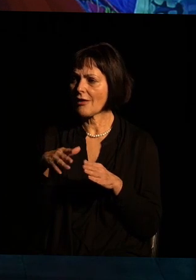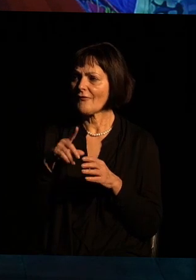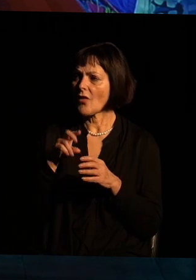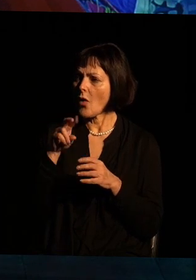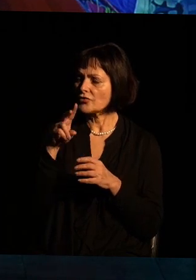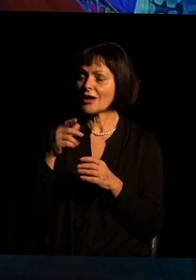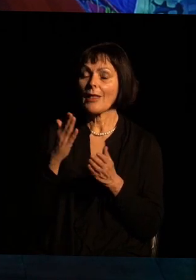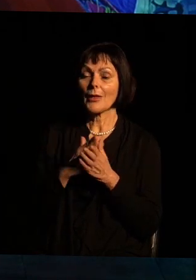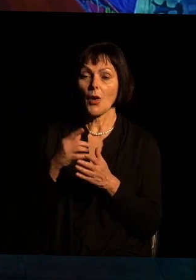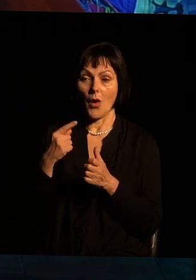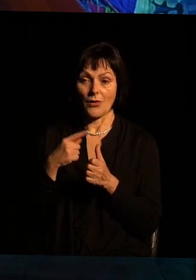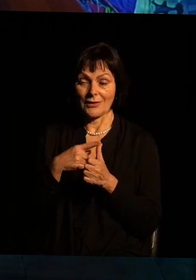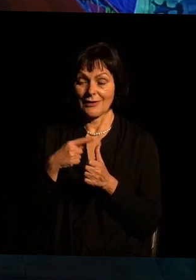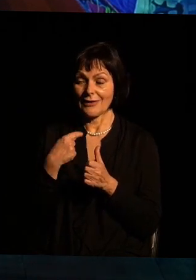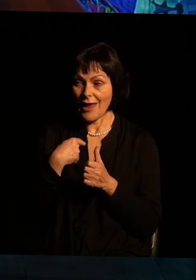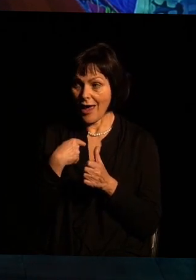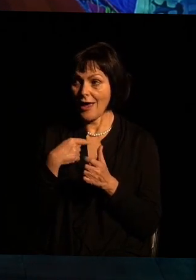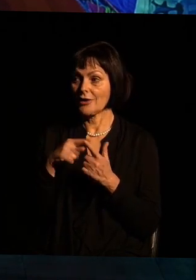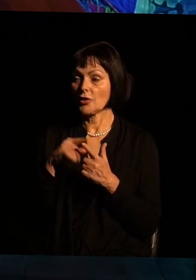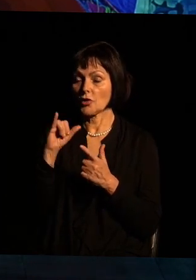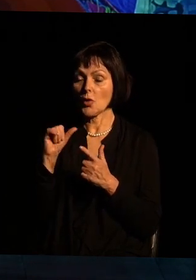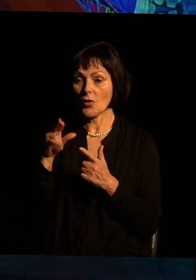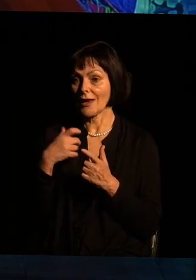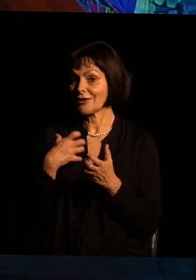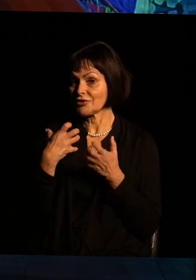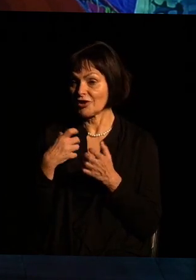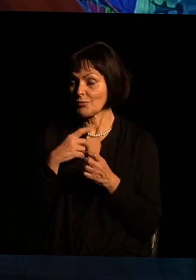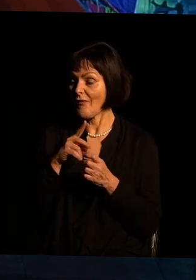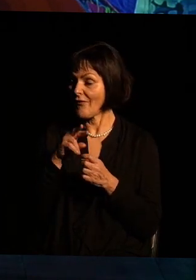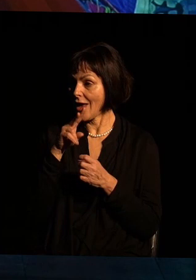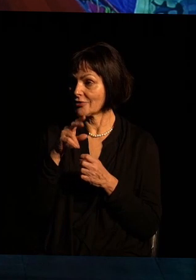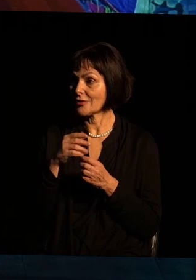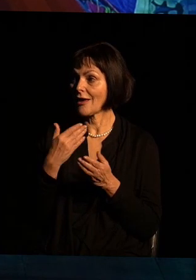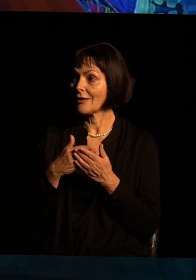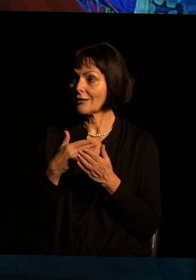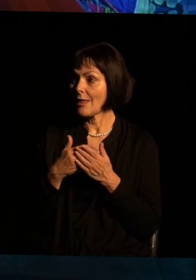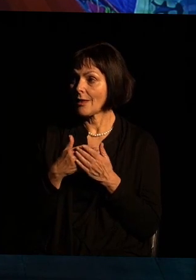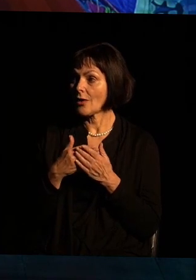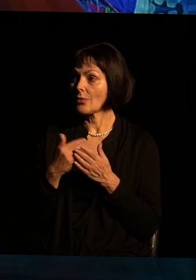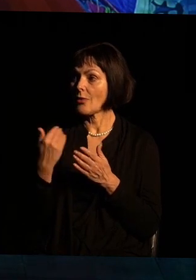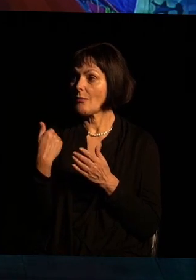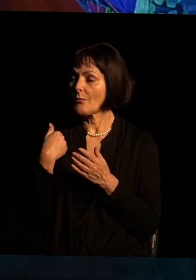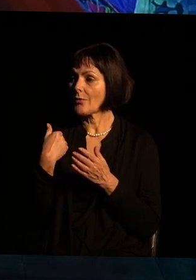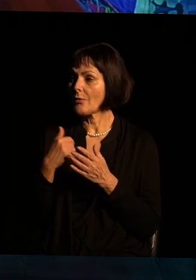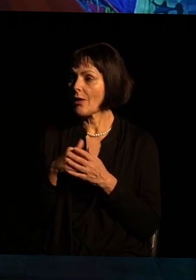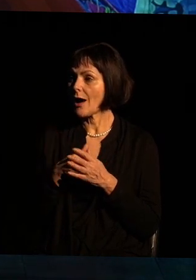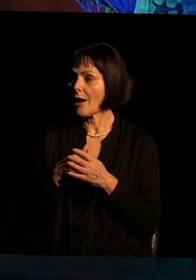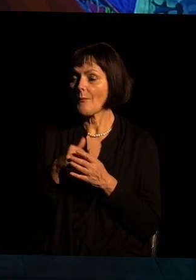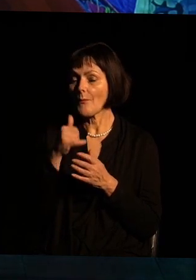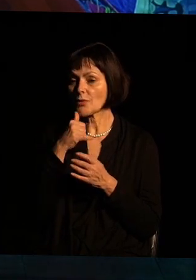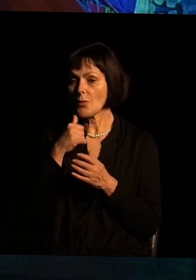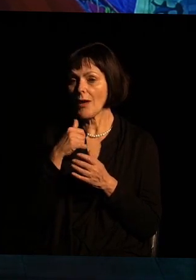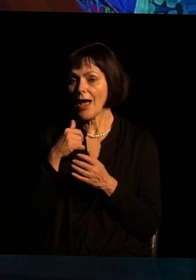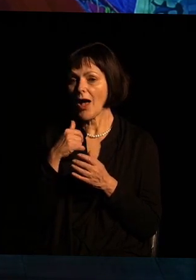wychodzić, także tylko ja zostałem z Jurkiem, którzy mieliśmy chęć tam wejść, no i dlatego też to była jakby próba